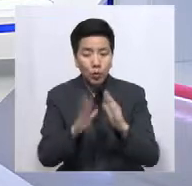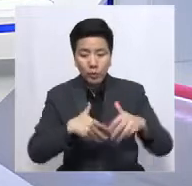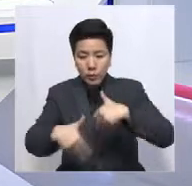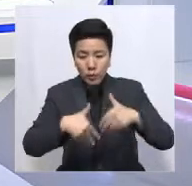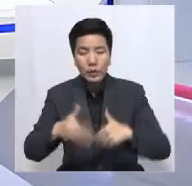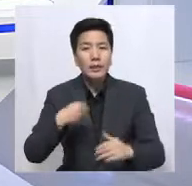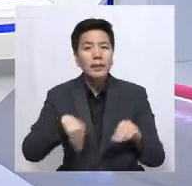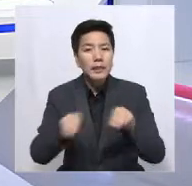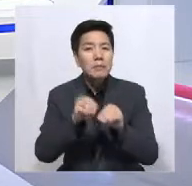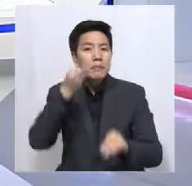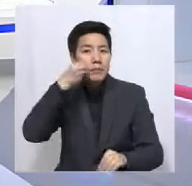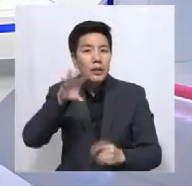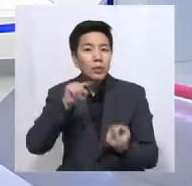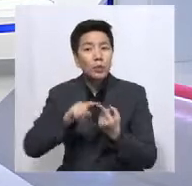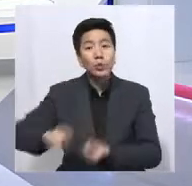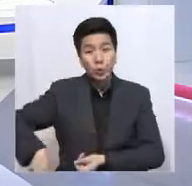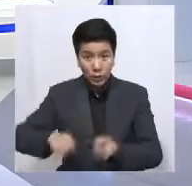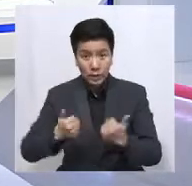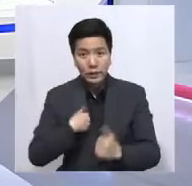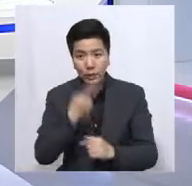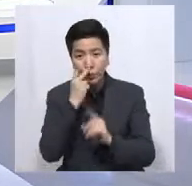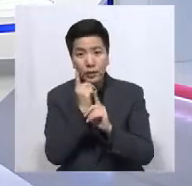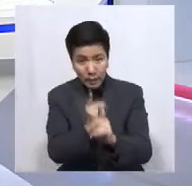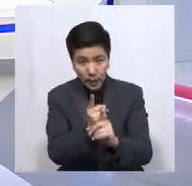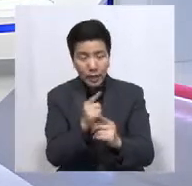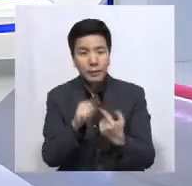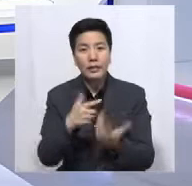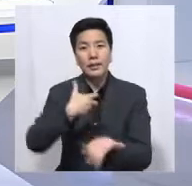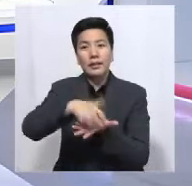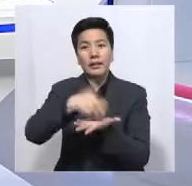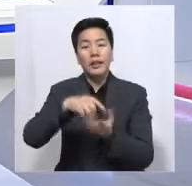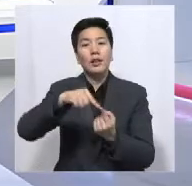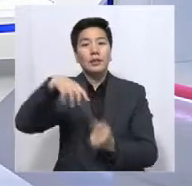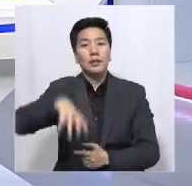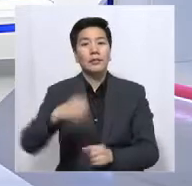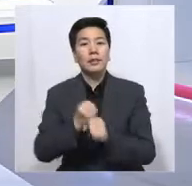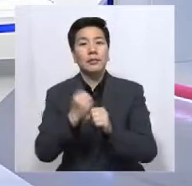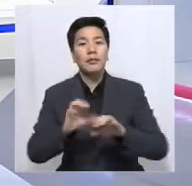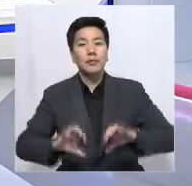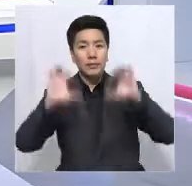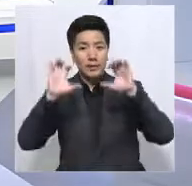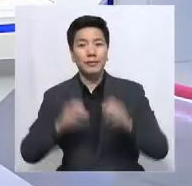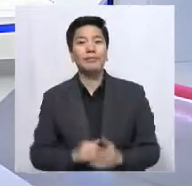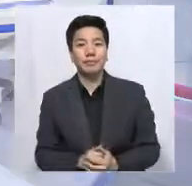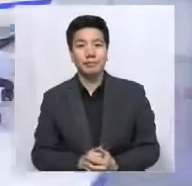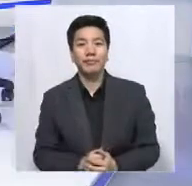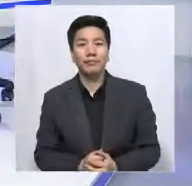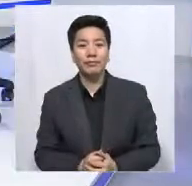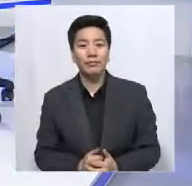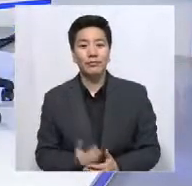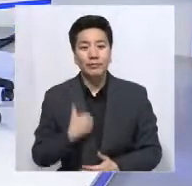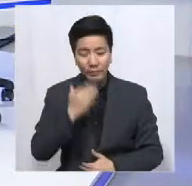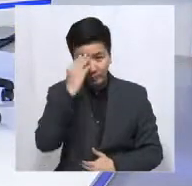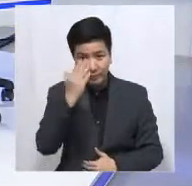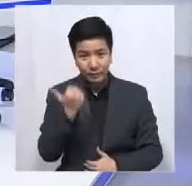พี่น้องประชาชนในช่วงเทศกาลสงกรานต์เราไปติดตามบรรยากาศจากคุณโสรดาเข็มเจริญที่รายงานสดมาจากทำเนียบรัฐบาลค่ะ สวั